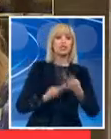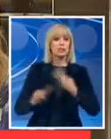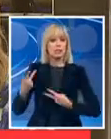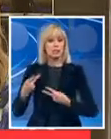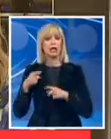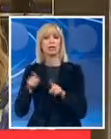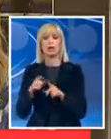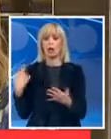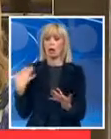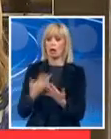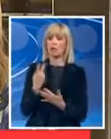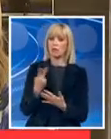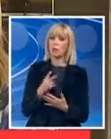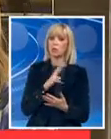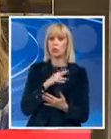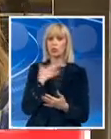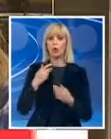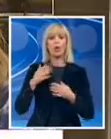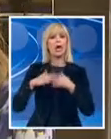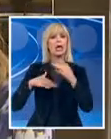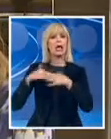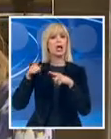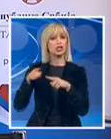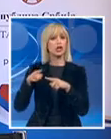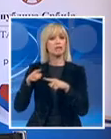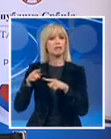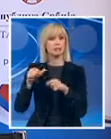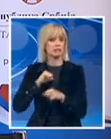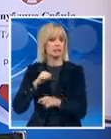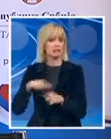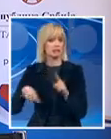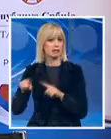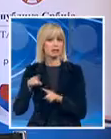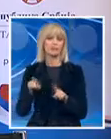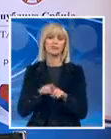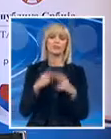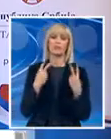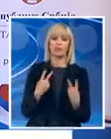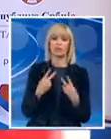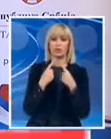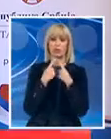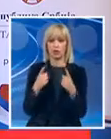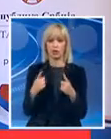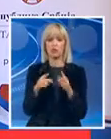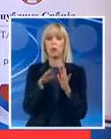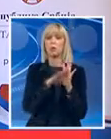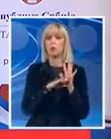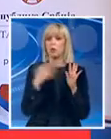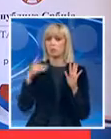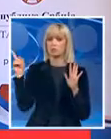poslednje 2 godine imaju oni klijenta koji se bave građevinskom delatnošću. I ono što je važno naglasiti je da je program prepoznat od